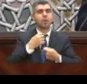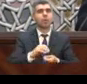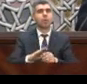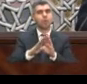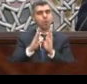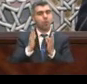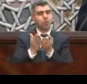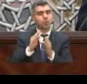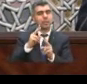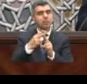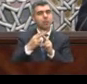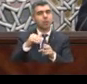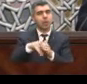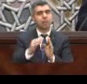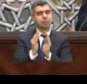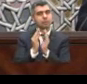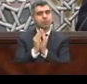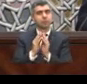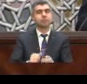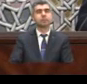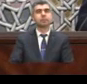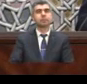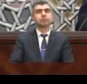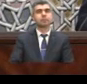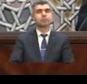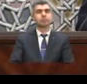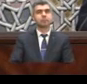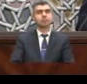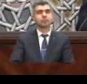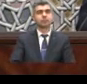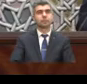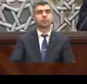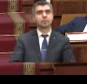باسم فريق العداله والتنميه. لكم الكلمه سيد الرئيس.